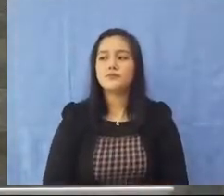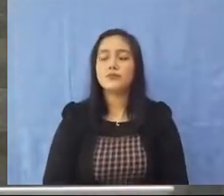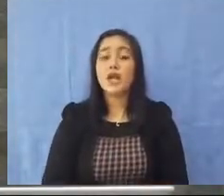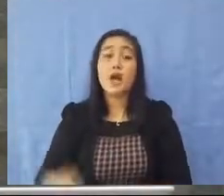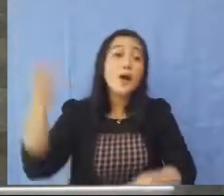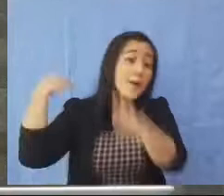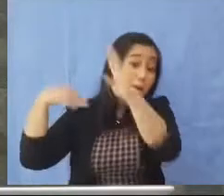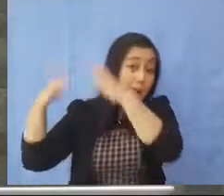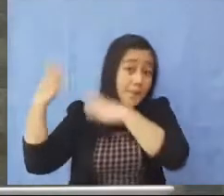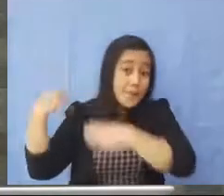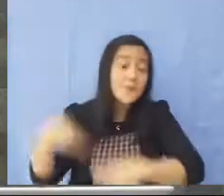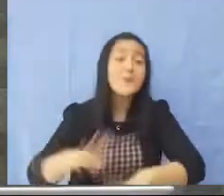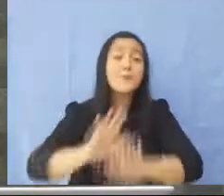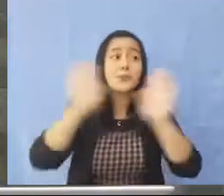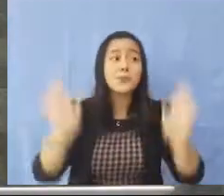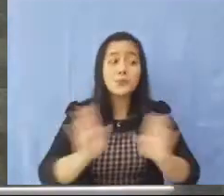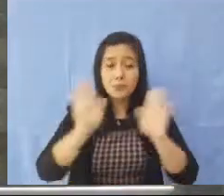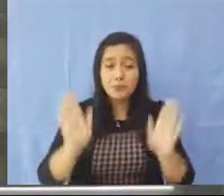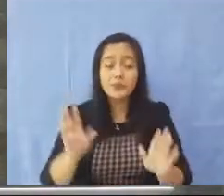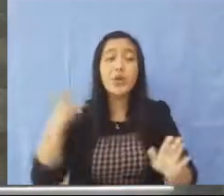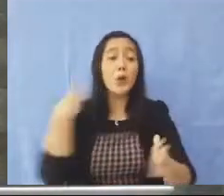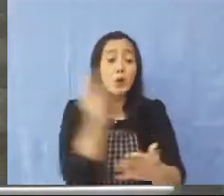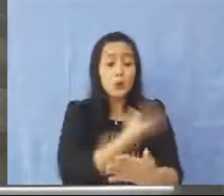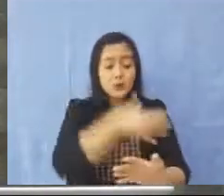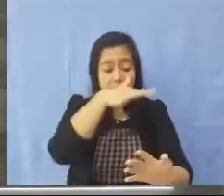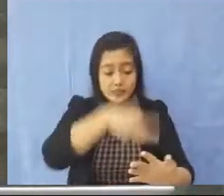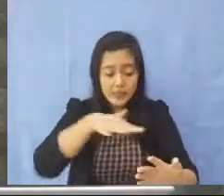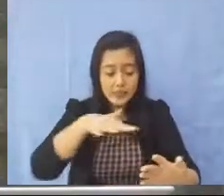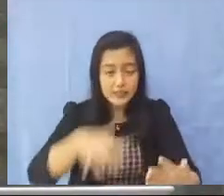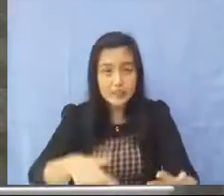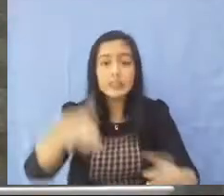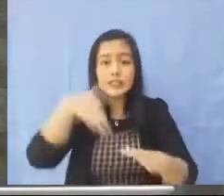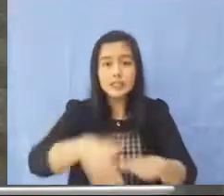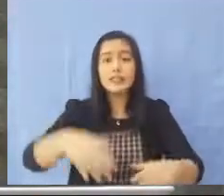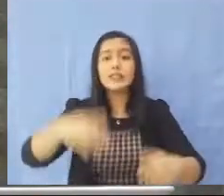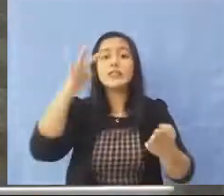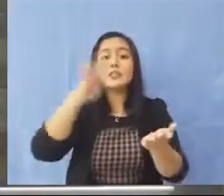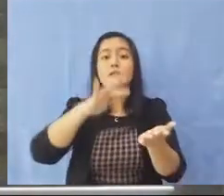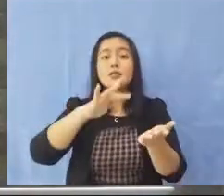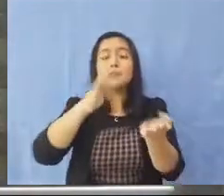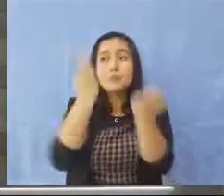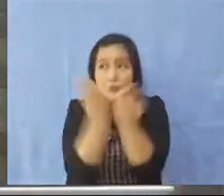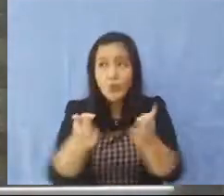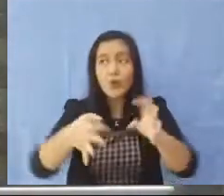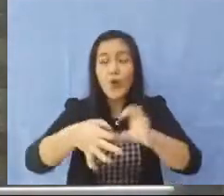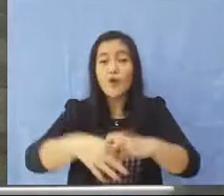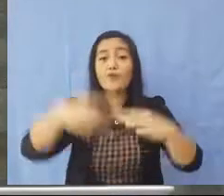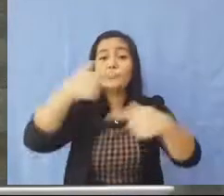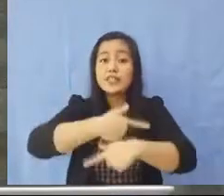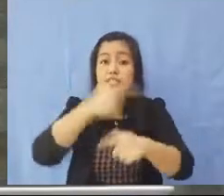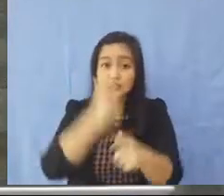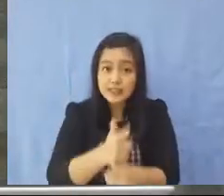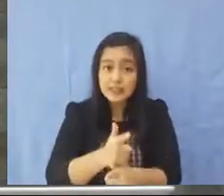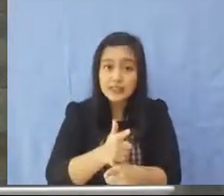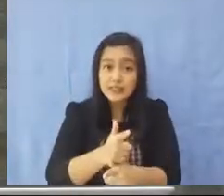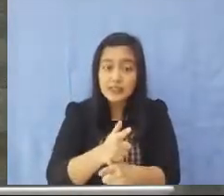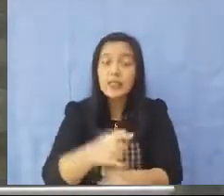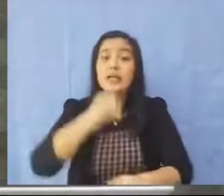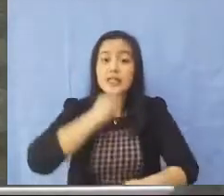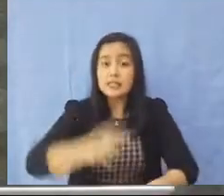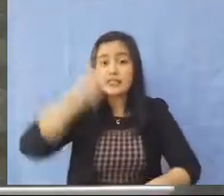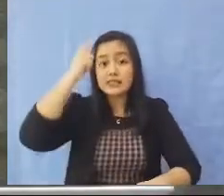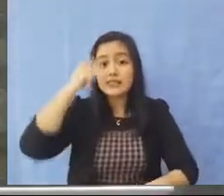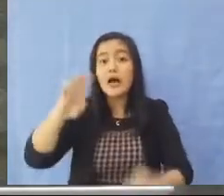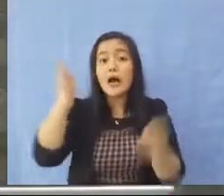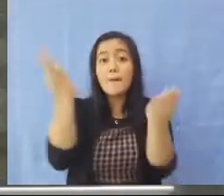Sunday, pinag-aralan po natin that the book of Genesis is the book of beginnings. And kaya po yung ang